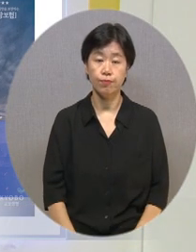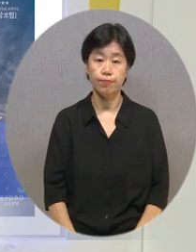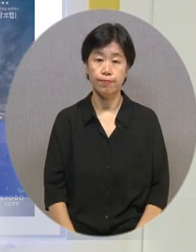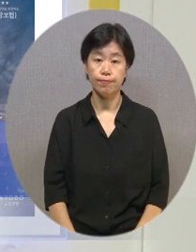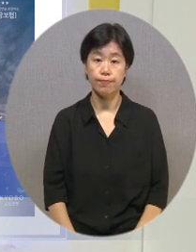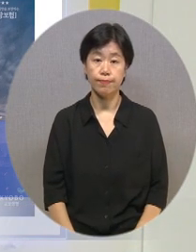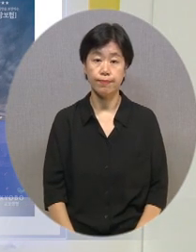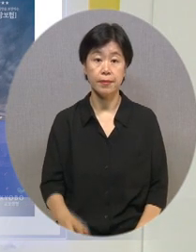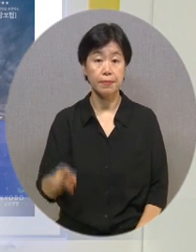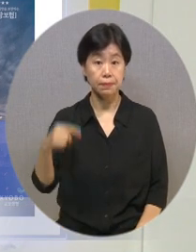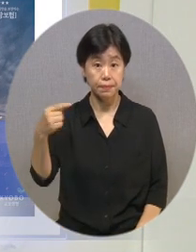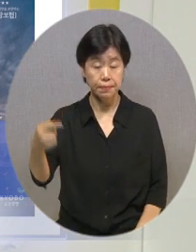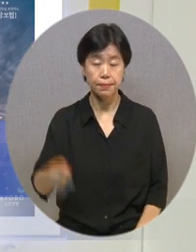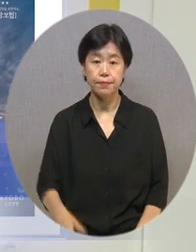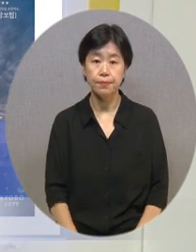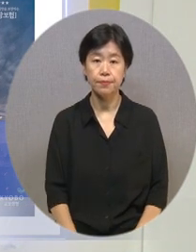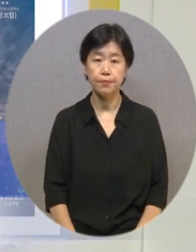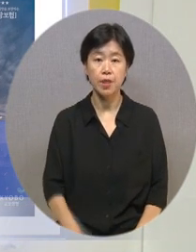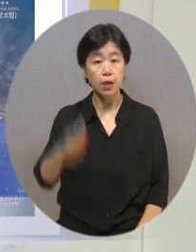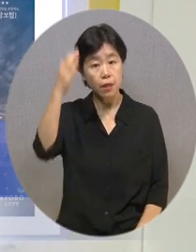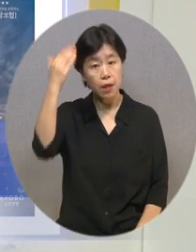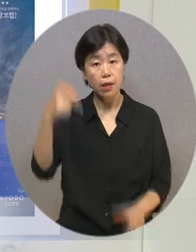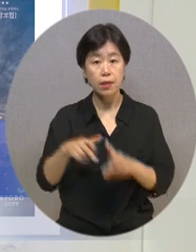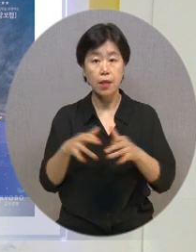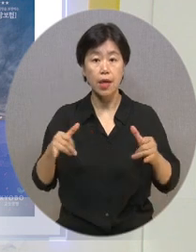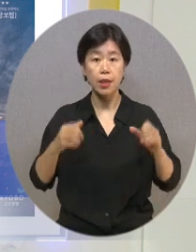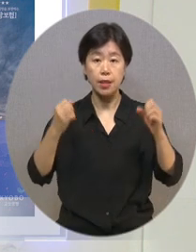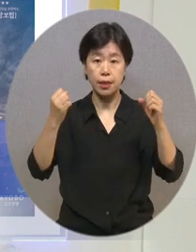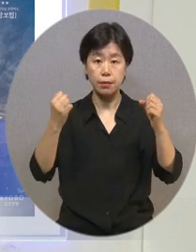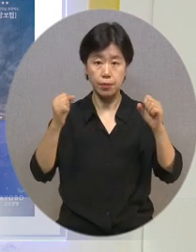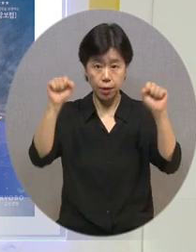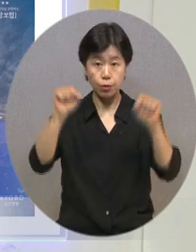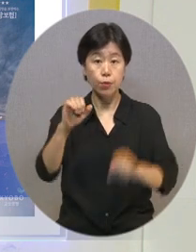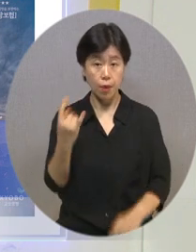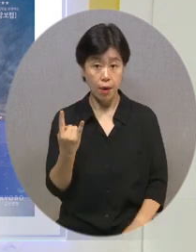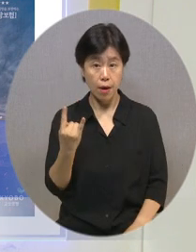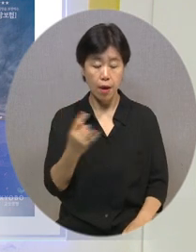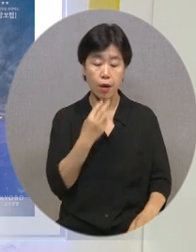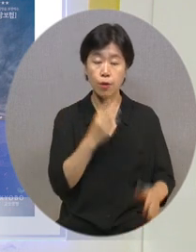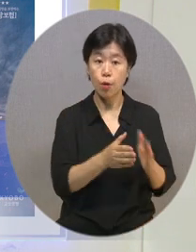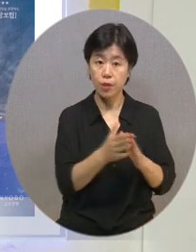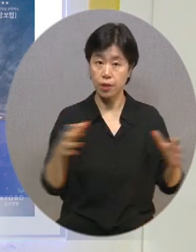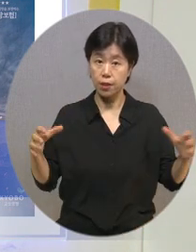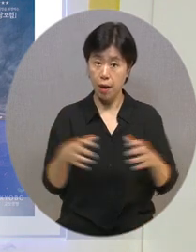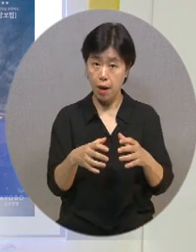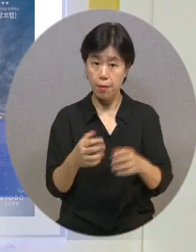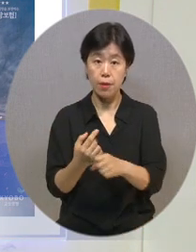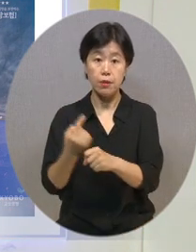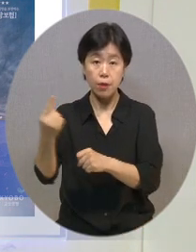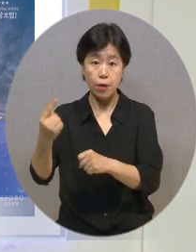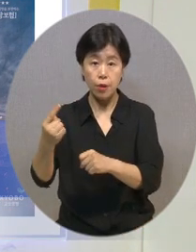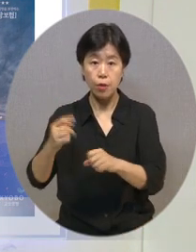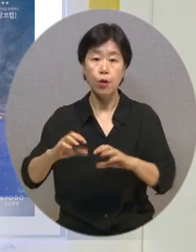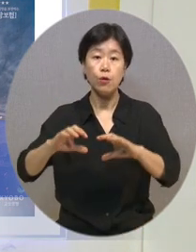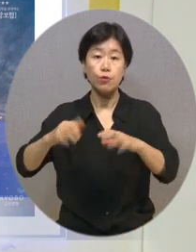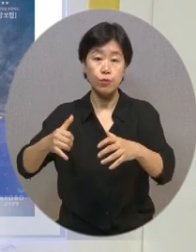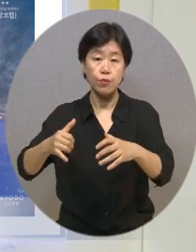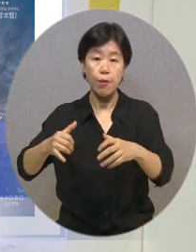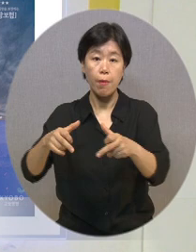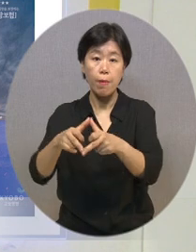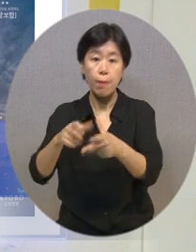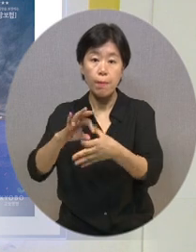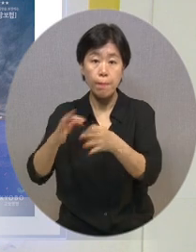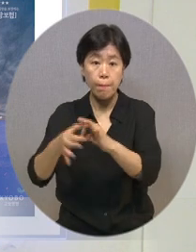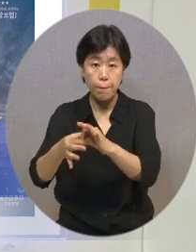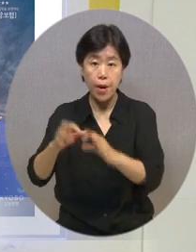계속해서 1면입니다 대한장애 체육회는 서울시와 공동으로 내년에 열리는 국제 패럴림픽 위원회